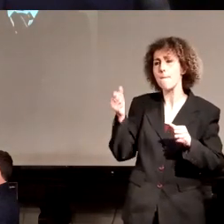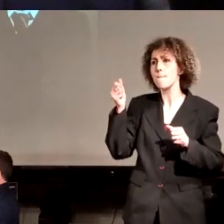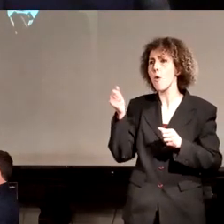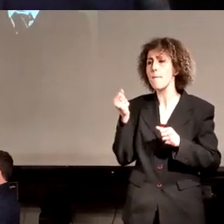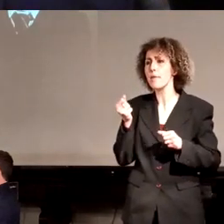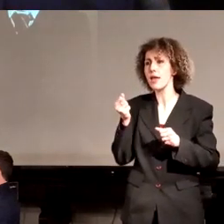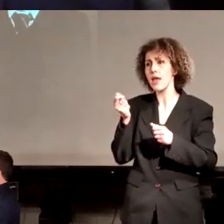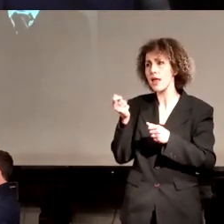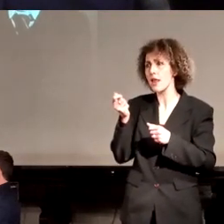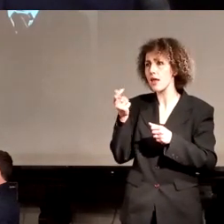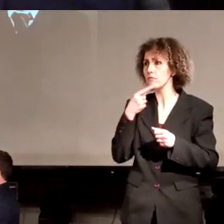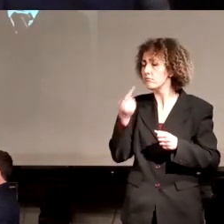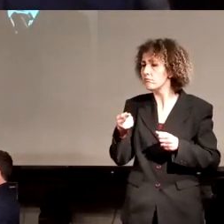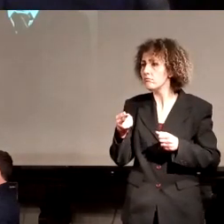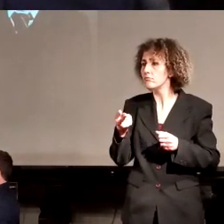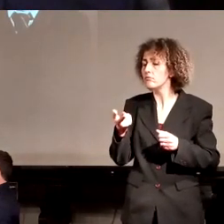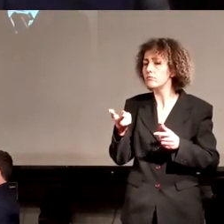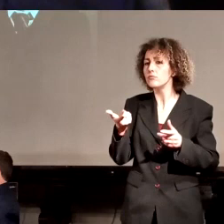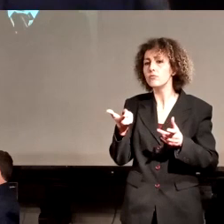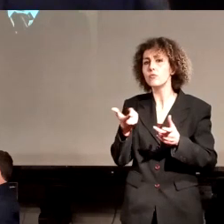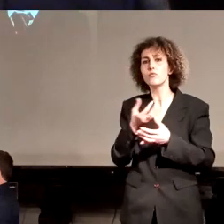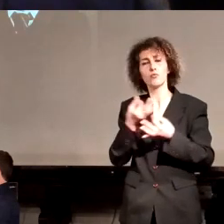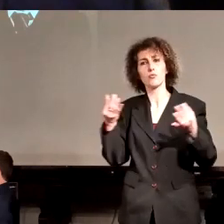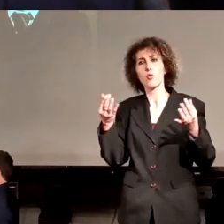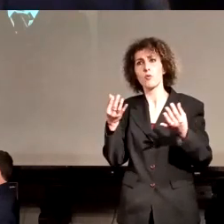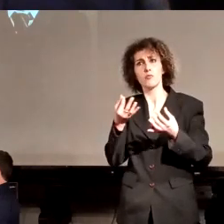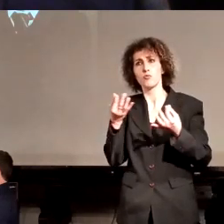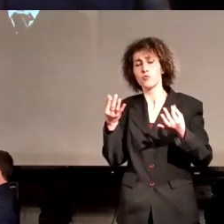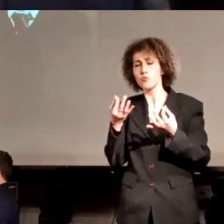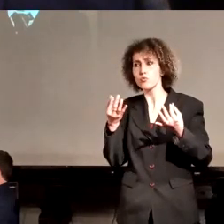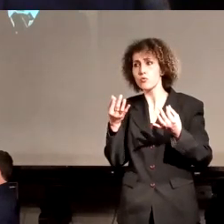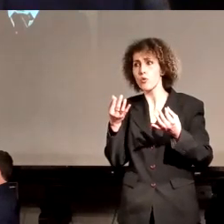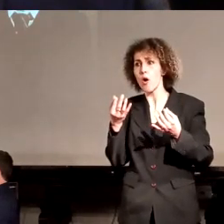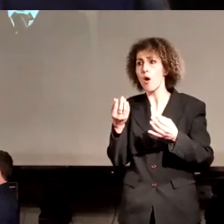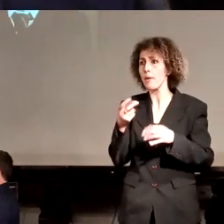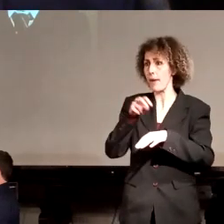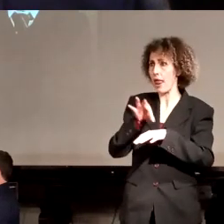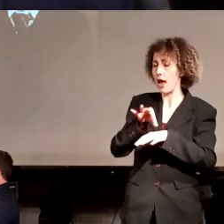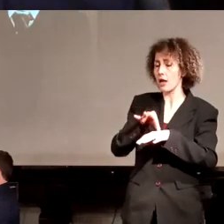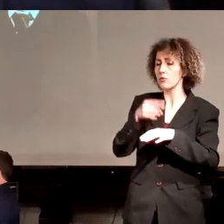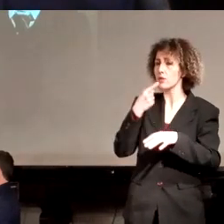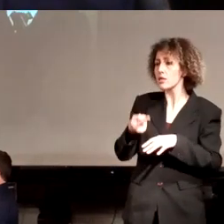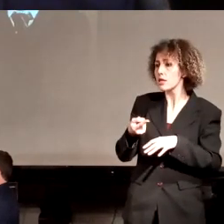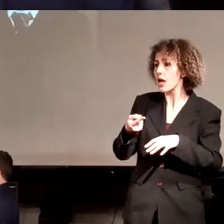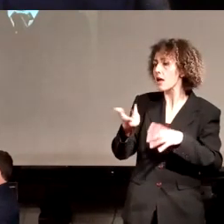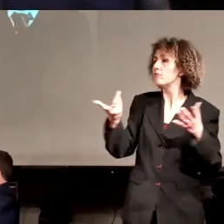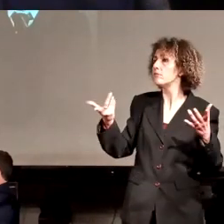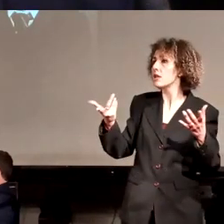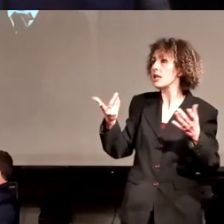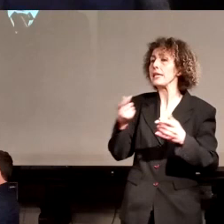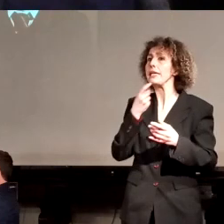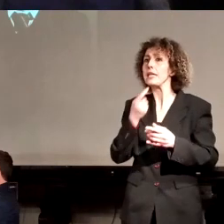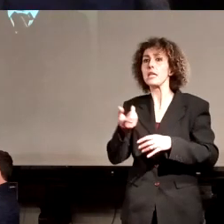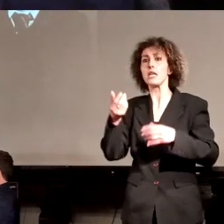modo nulla di più giusto disse l'infermo quelli che sono sani e robusti dovrebbero avere la